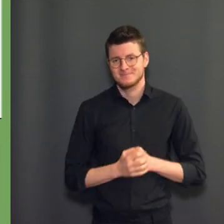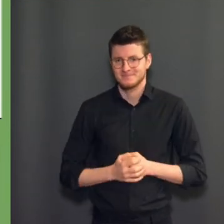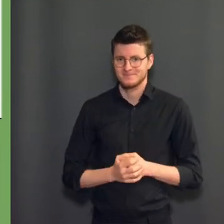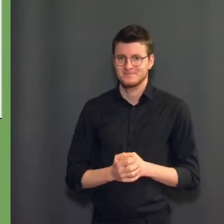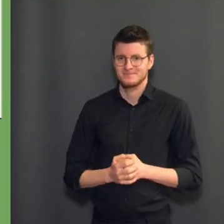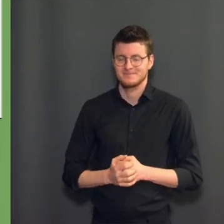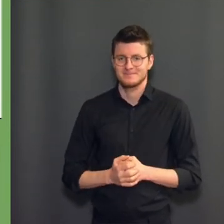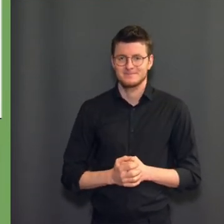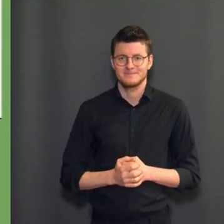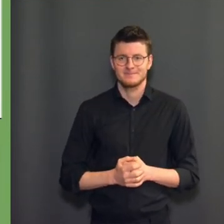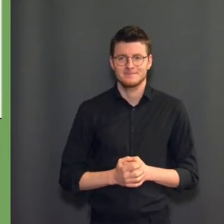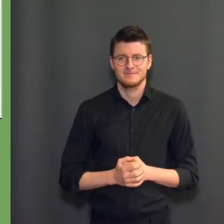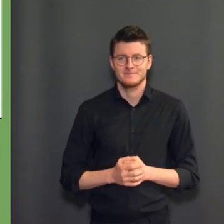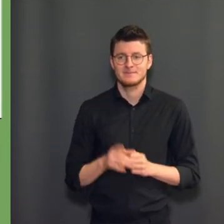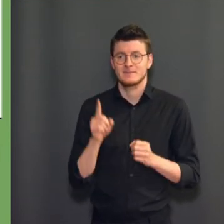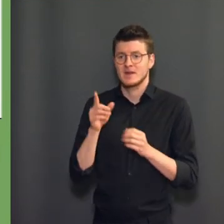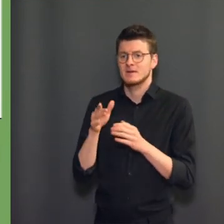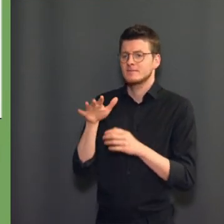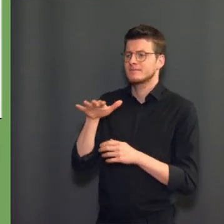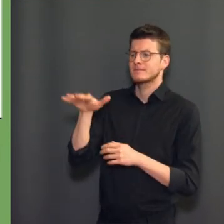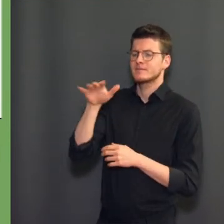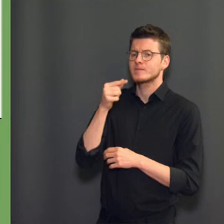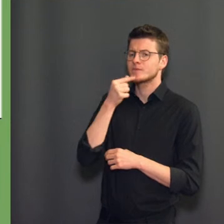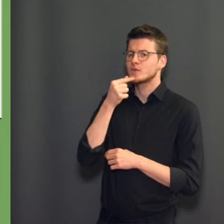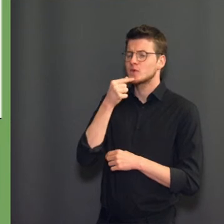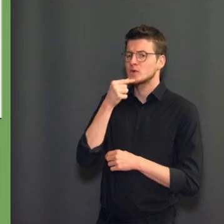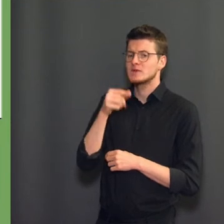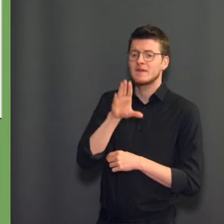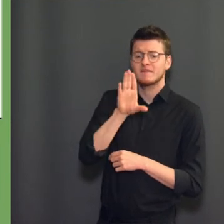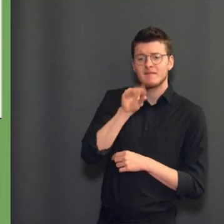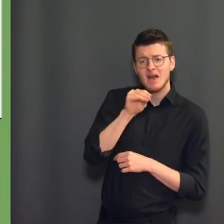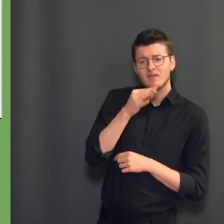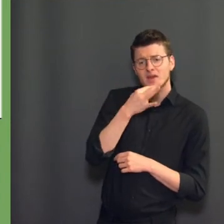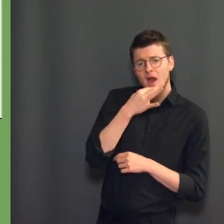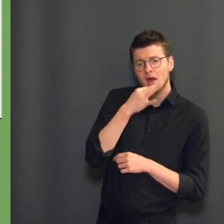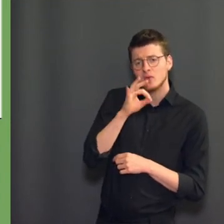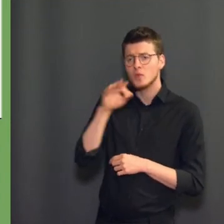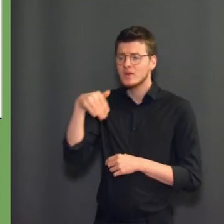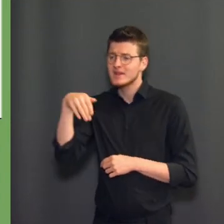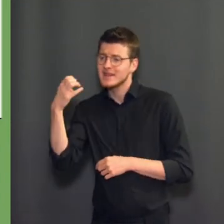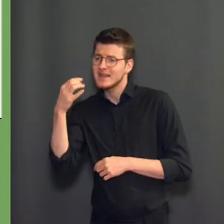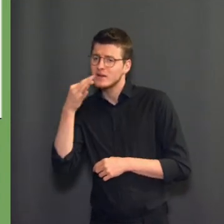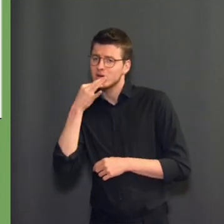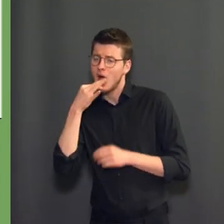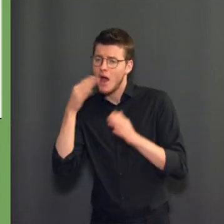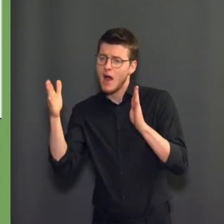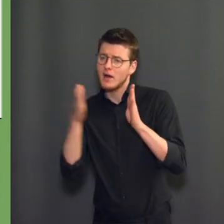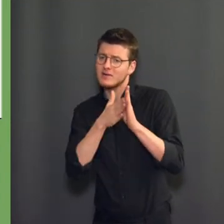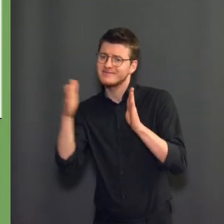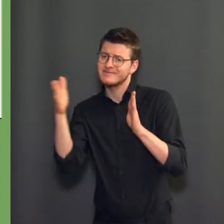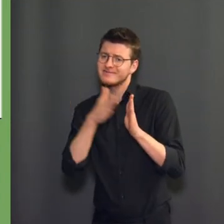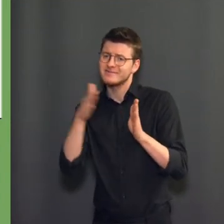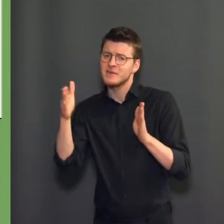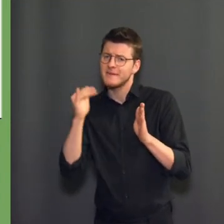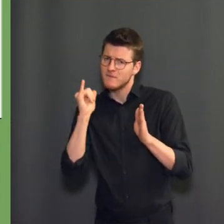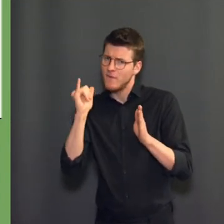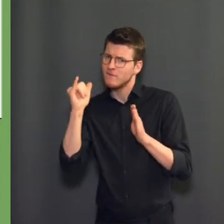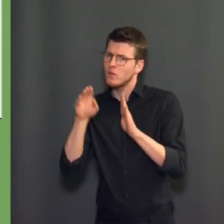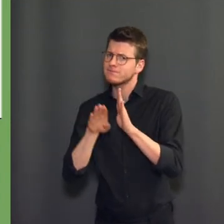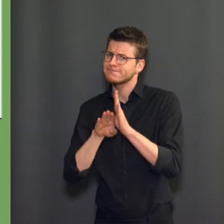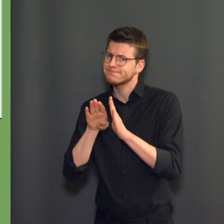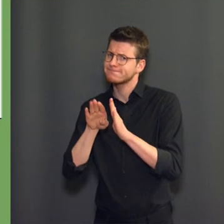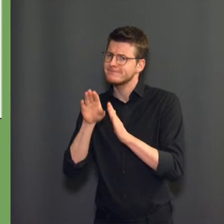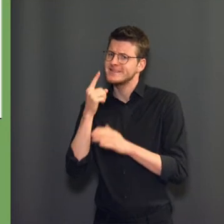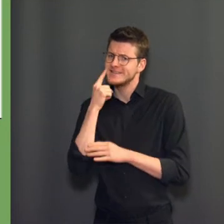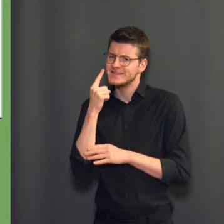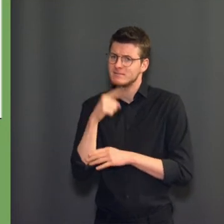Bij de oudere generaties, tussen de 50 en de 90 jaar, zien we wel nog toenames tot +10%